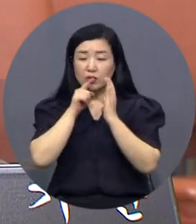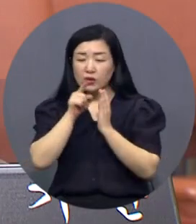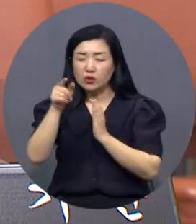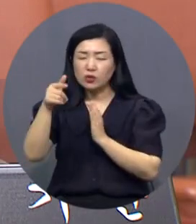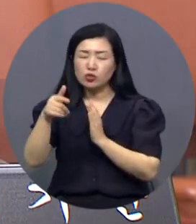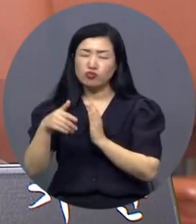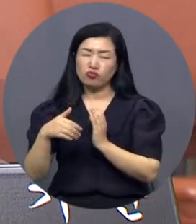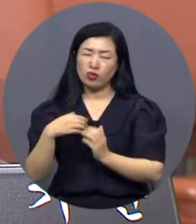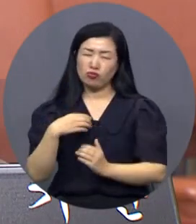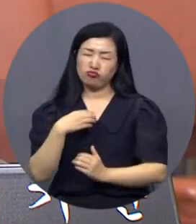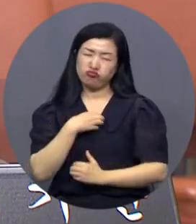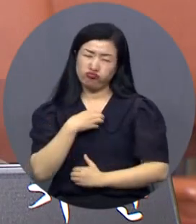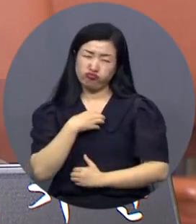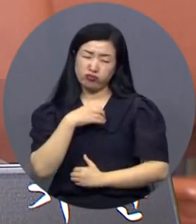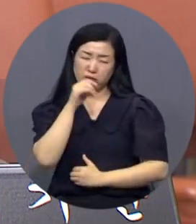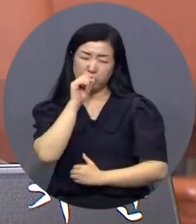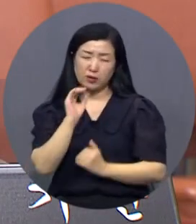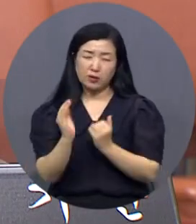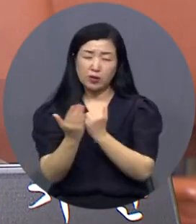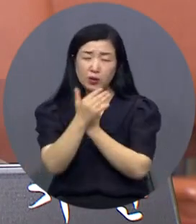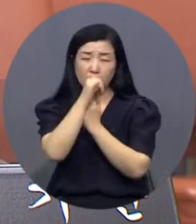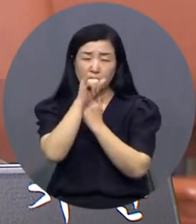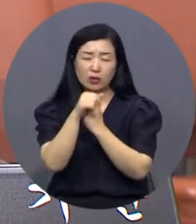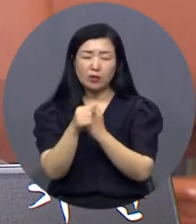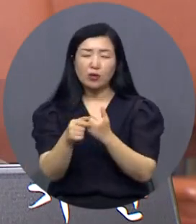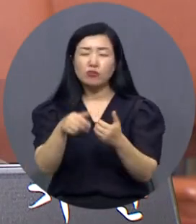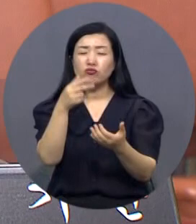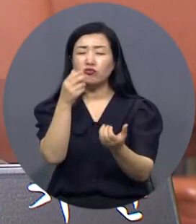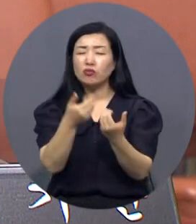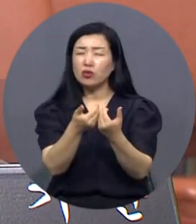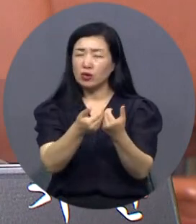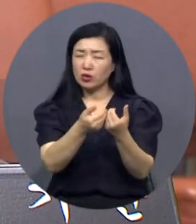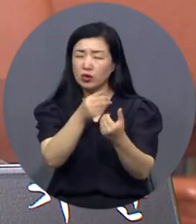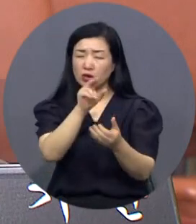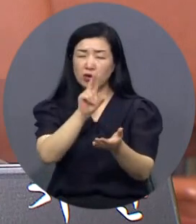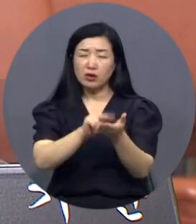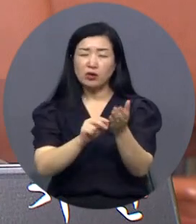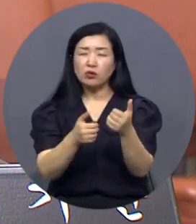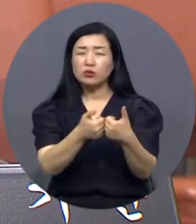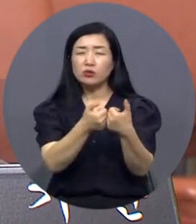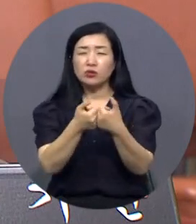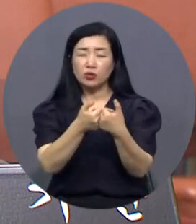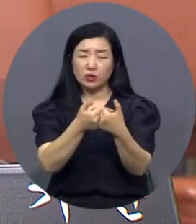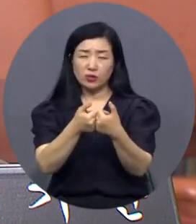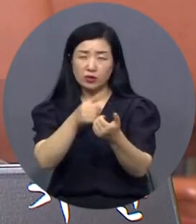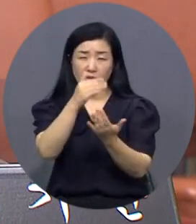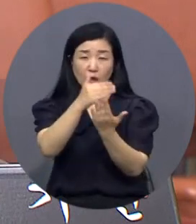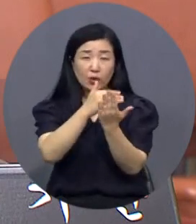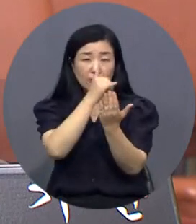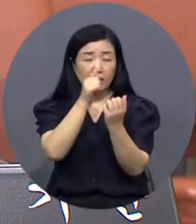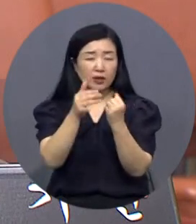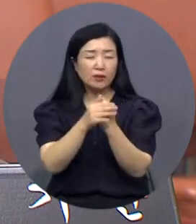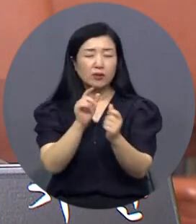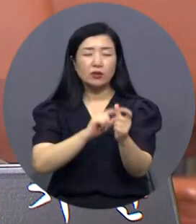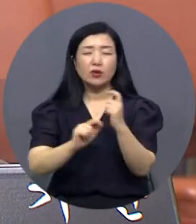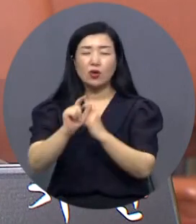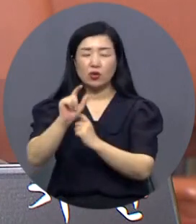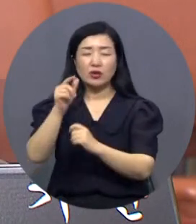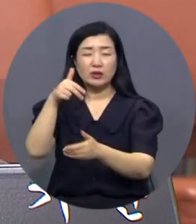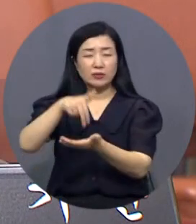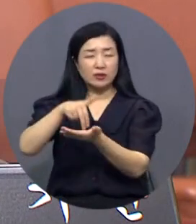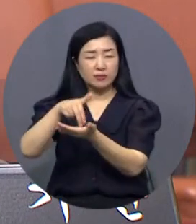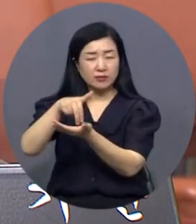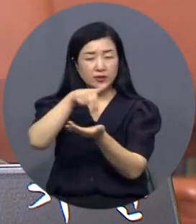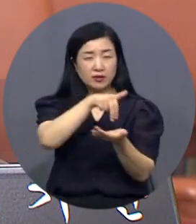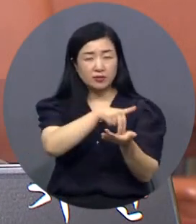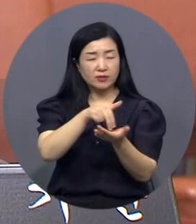것을 두려워하거나 애로사항을 같이 얘기할 수 있는 분들이 많이 없었다라는 의견들이 있었습니다. 그래서 더 많은 의견들을 청취하고